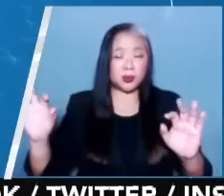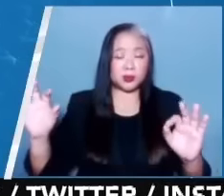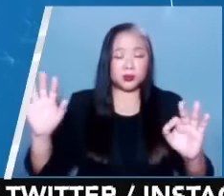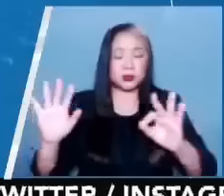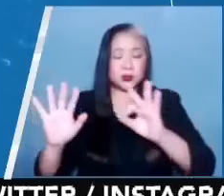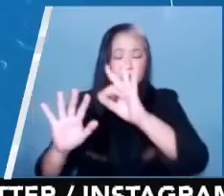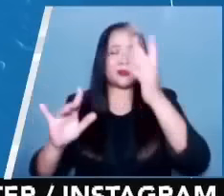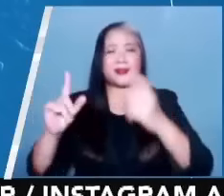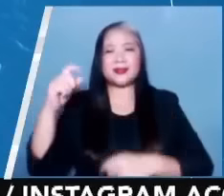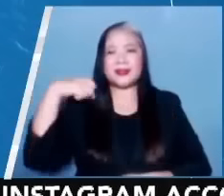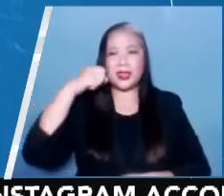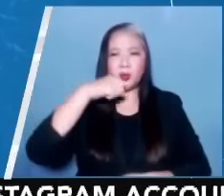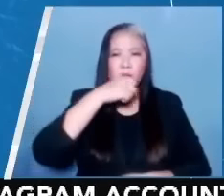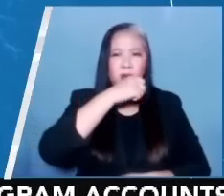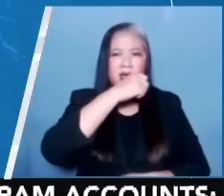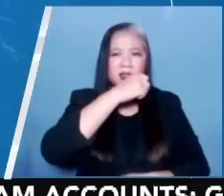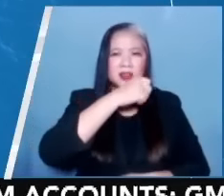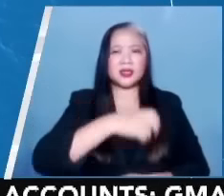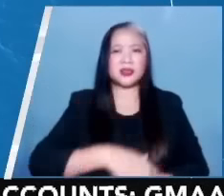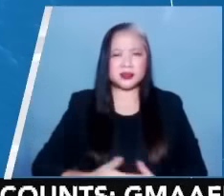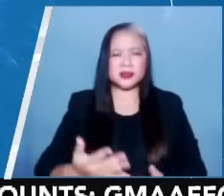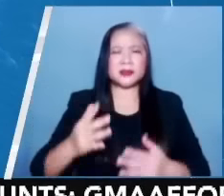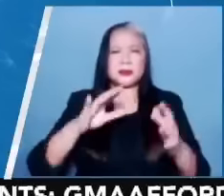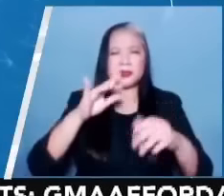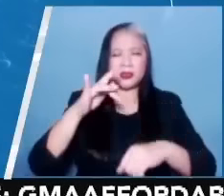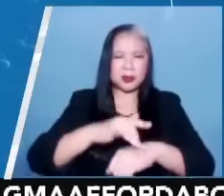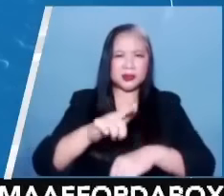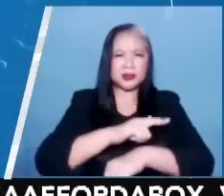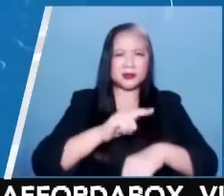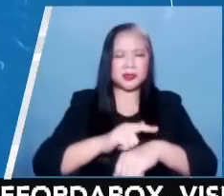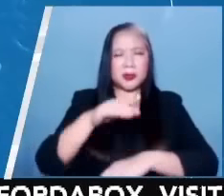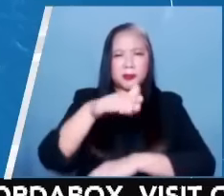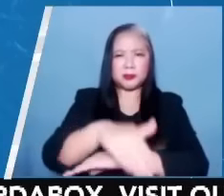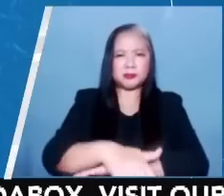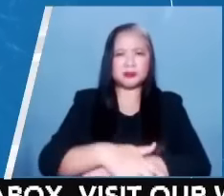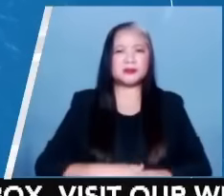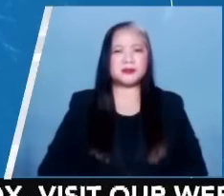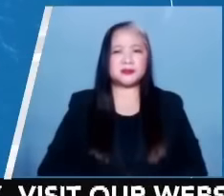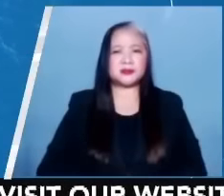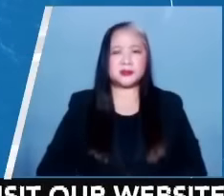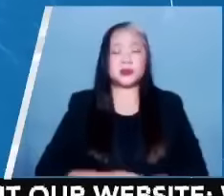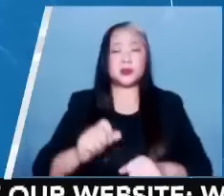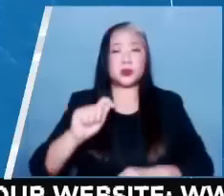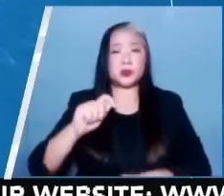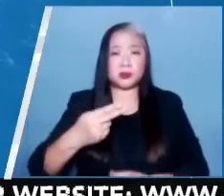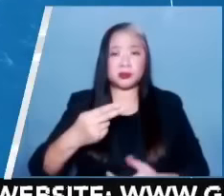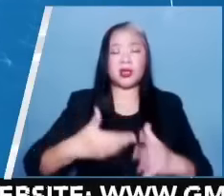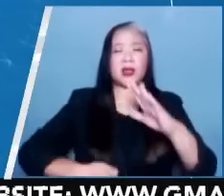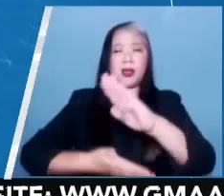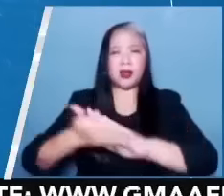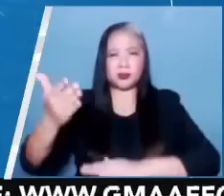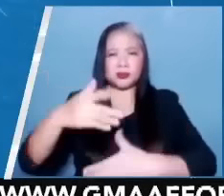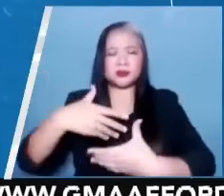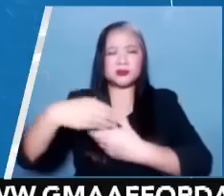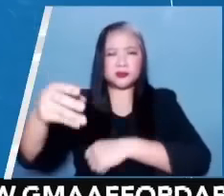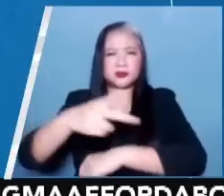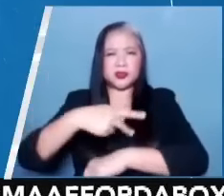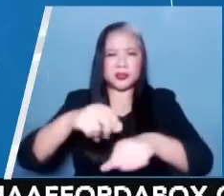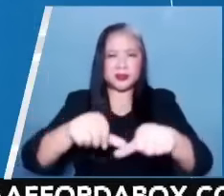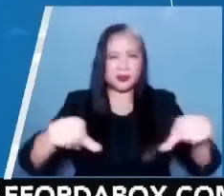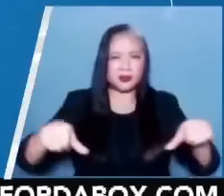doon bandang umaga o hapon. Sa Huwebes, posibleng umabas na ng Philippine Air Responsibility ang Super Bagyo. Paalala mga